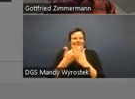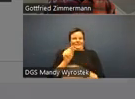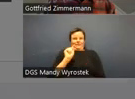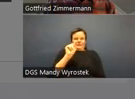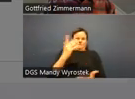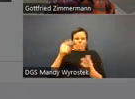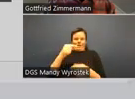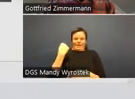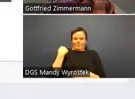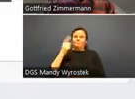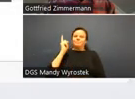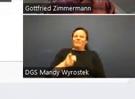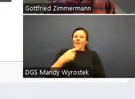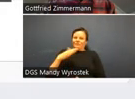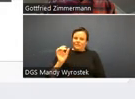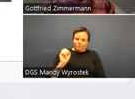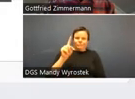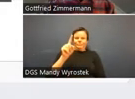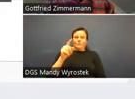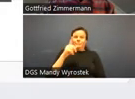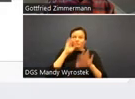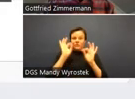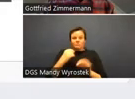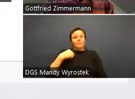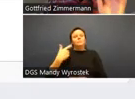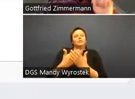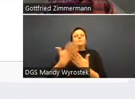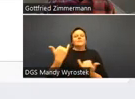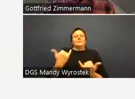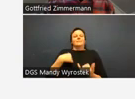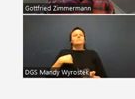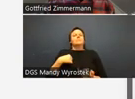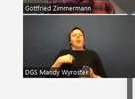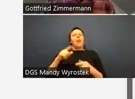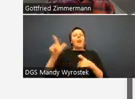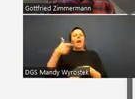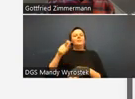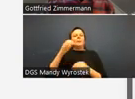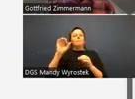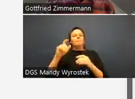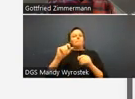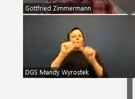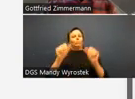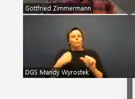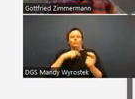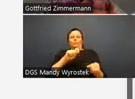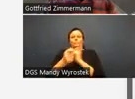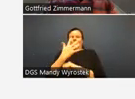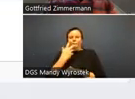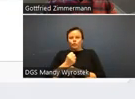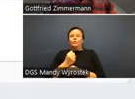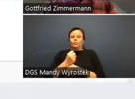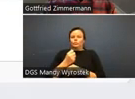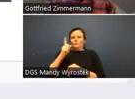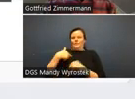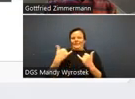da oben. Da ist das D. Wenn ich jetzt ein D eintippe, dann lande ich wieder im Lesemodus. Ja, das hat er jetzt,